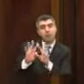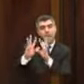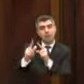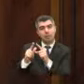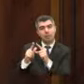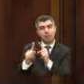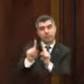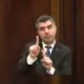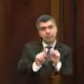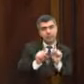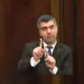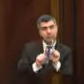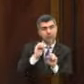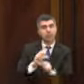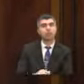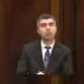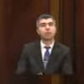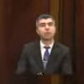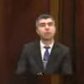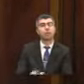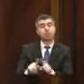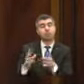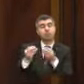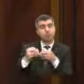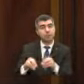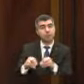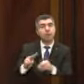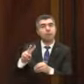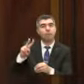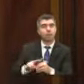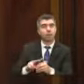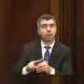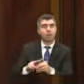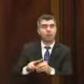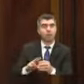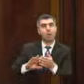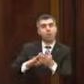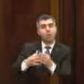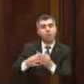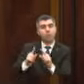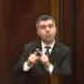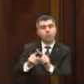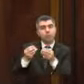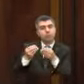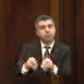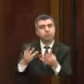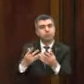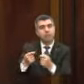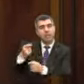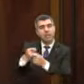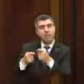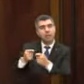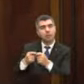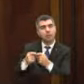حنا هو أنه كان هناك فشل في احتواء مخاطر الانكماش الاقتصادي، والمدخل